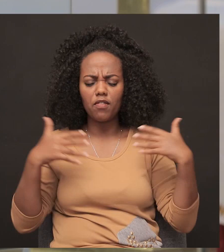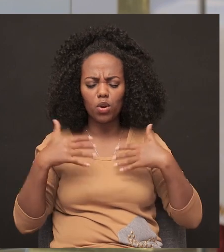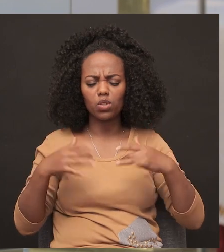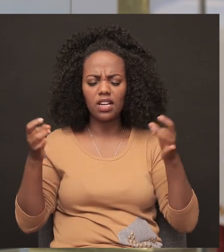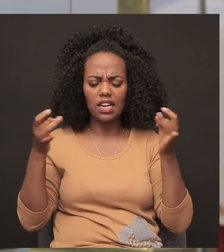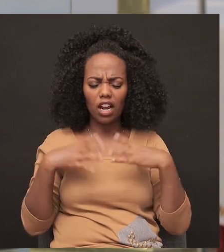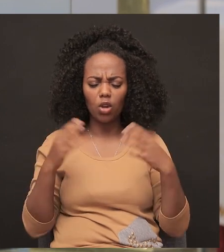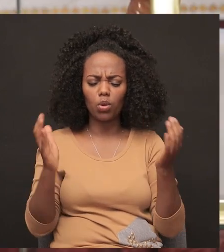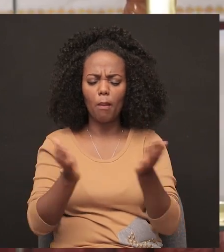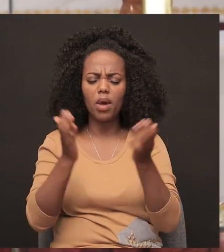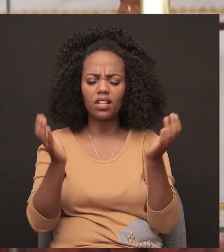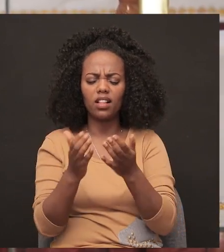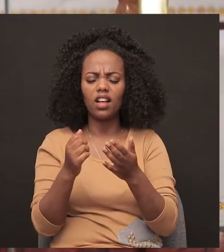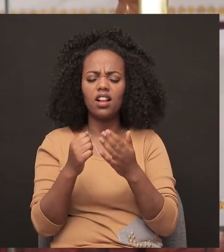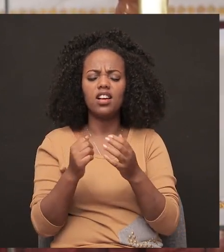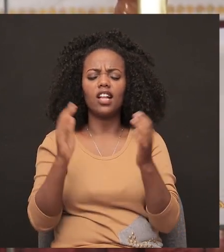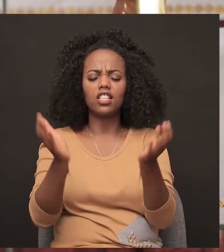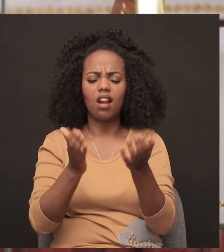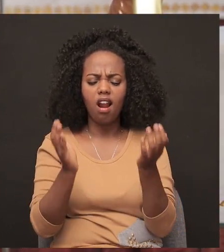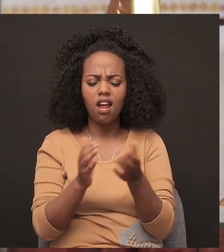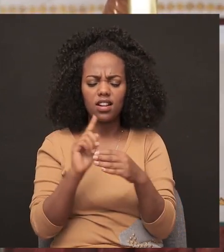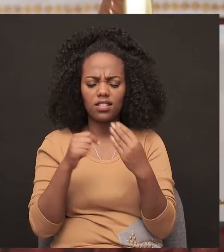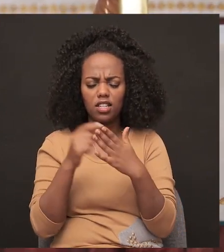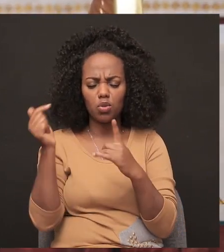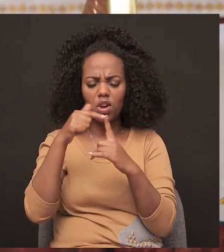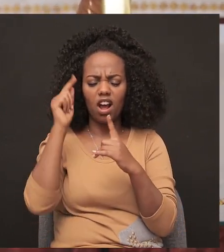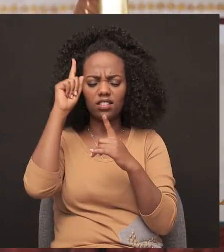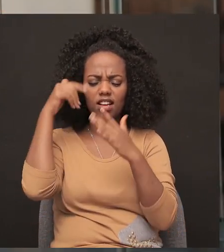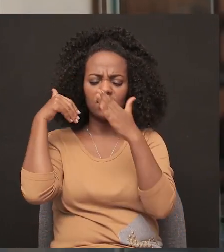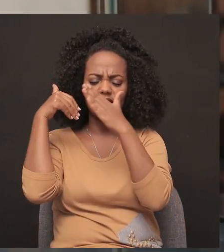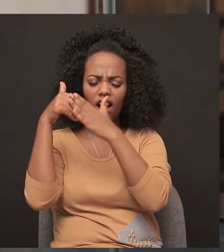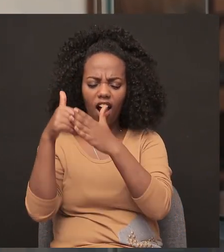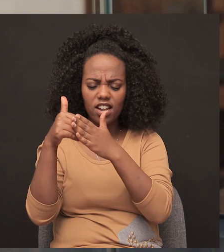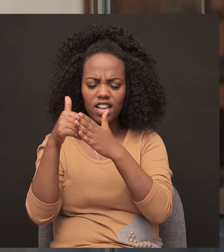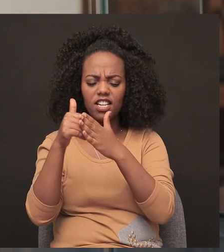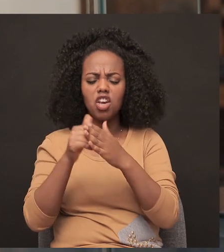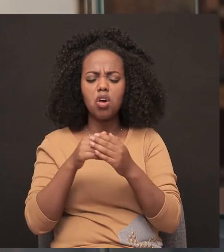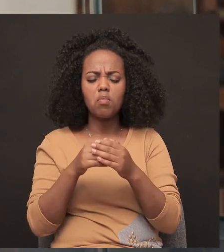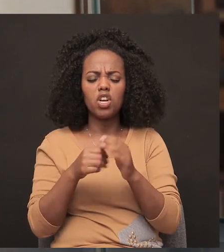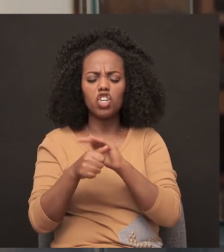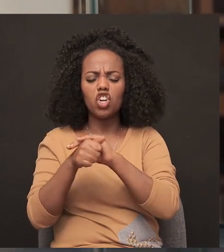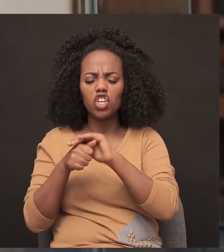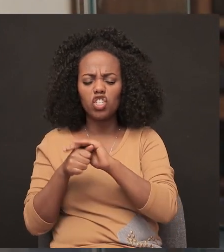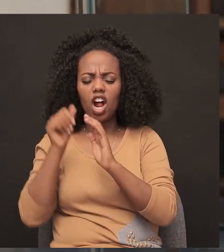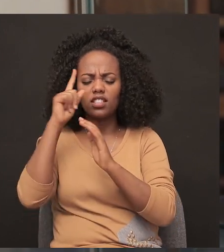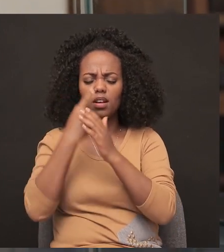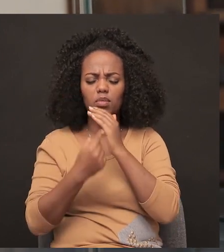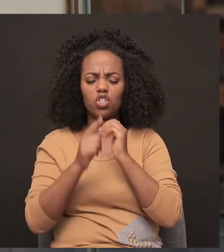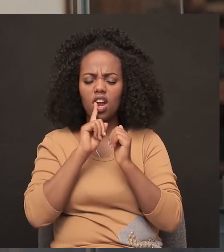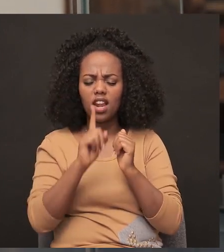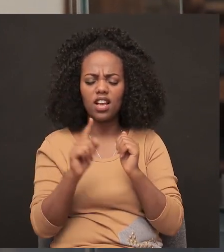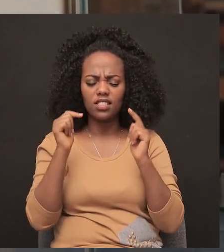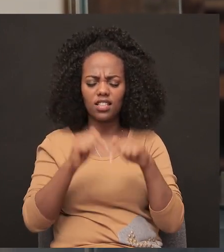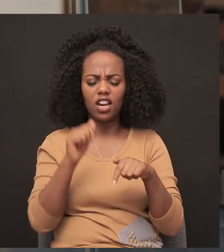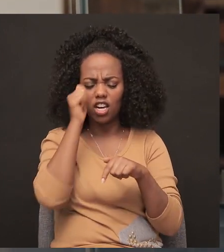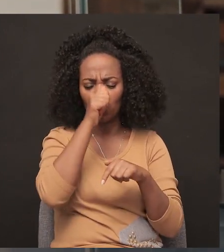የደነገጡትን ታበረታታለህ ታጽናናለህ ስለዚህ ወደ አንተ እንጠጋለን መሸሻችን አንተ ብቻ ነህ ጌታ ሆይ ዛሬ